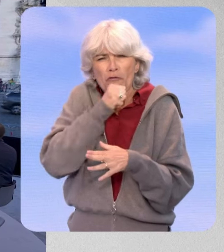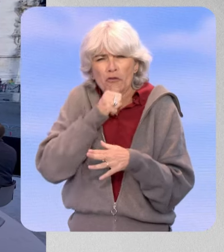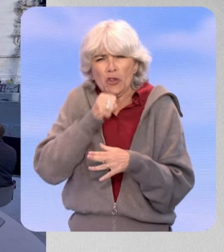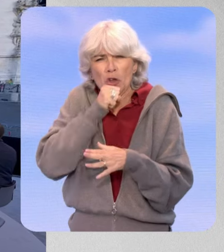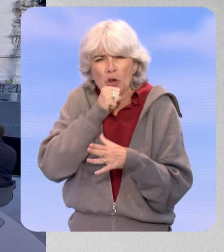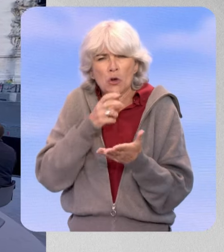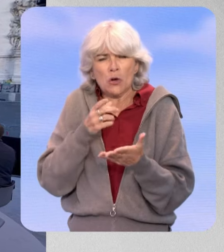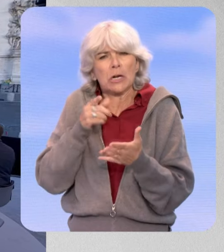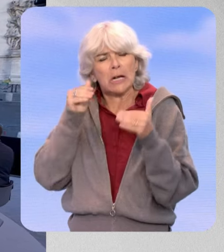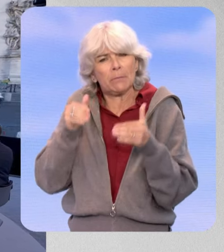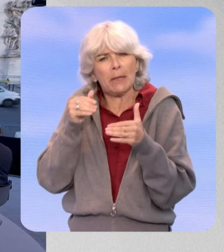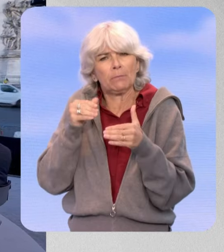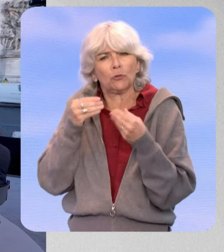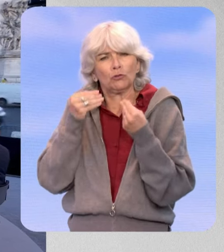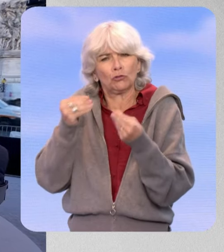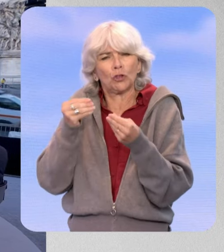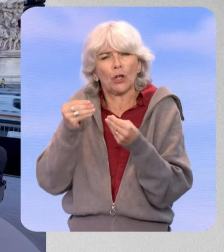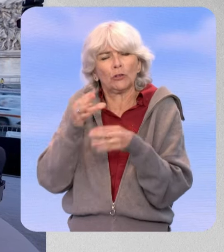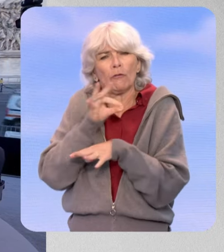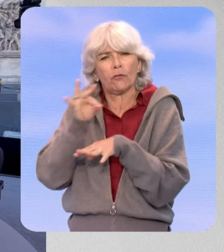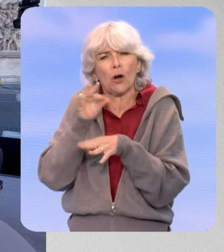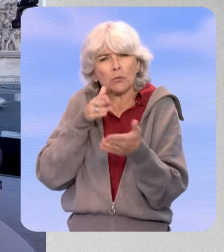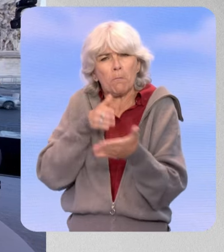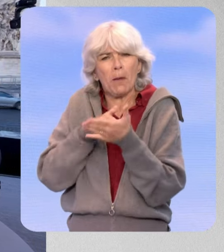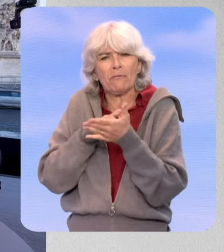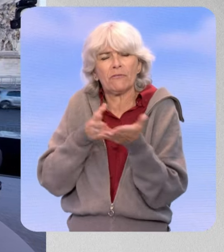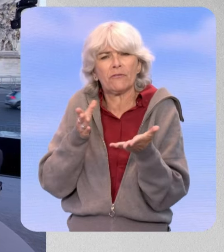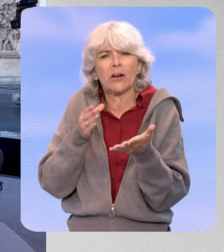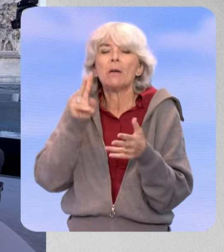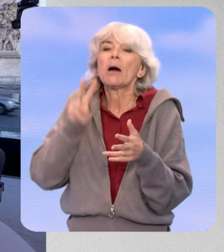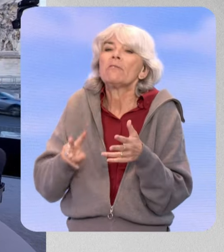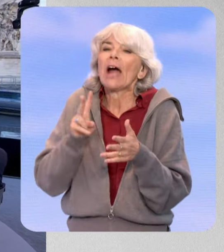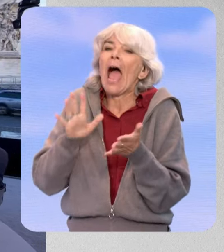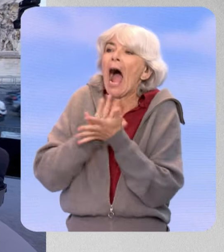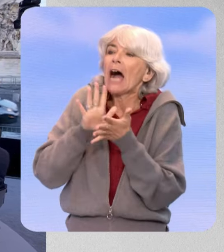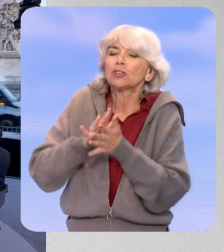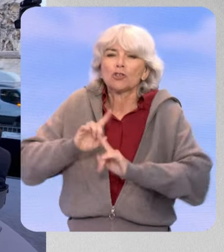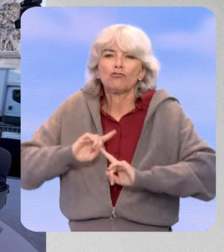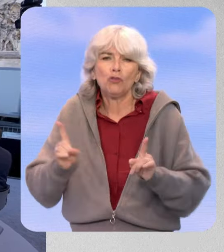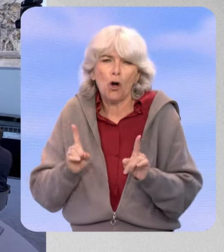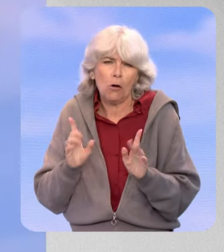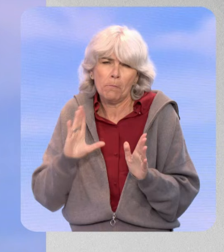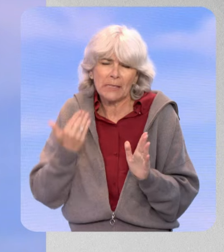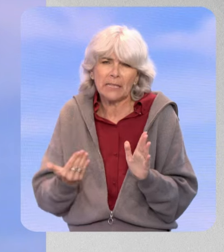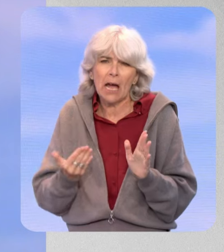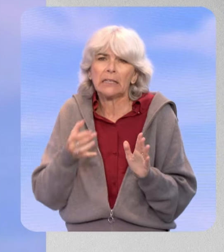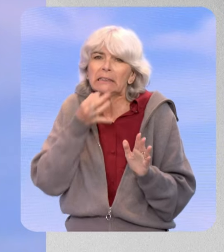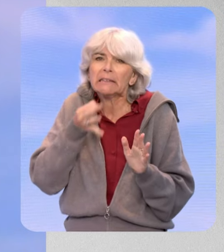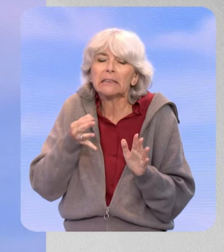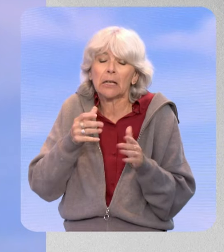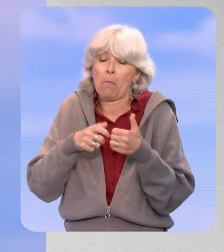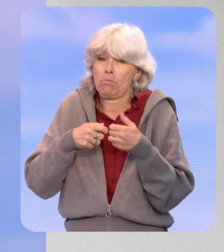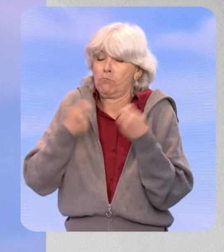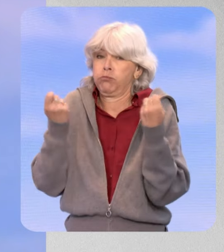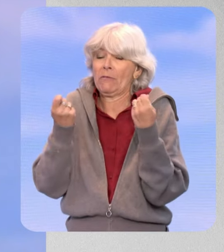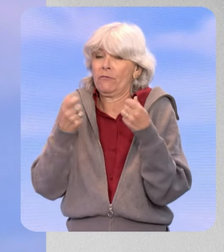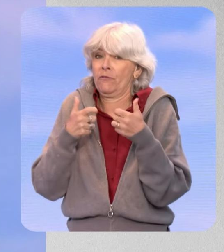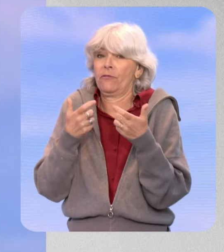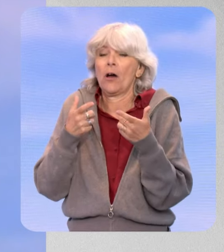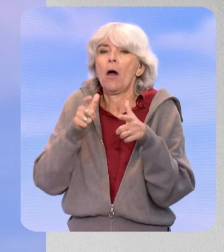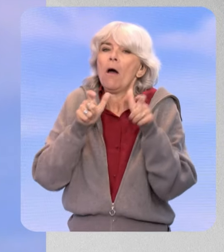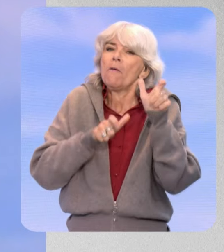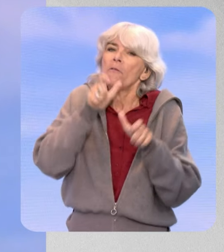amener la France dans le mur. Il n'y avait pas M. Barnier dans votre esprit ou... C'était pas lié à l'âge, c'était effectivement pour dire qu'il y avait un décalage entre la volonté des